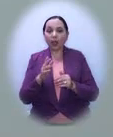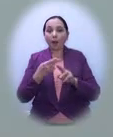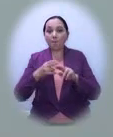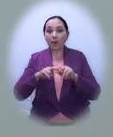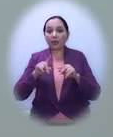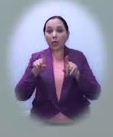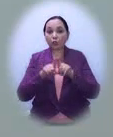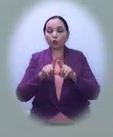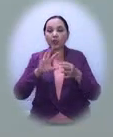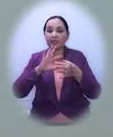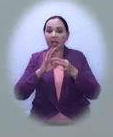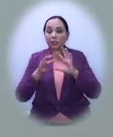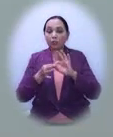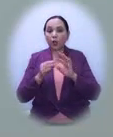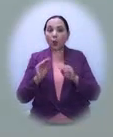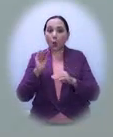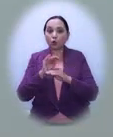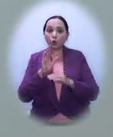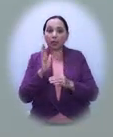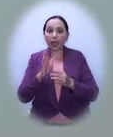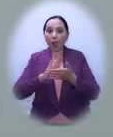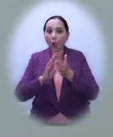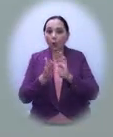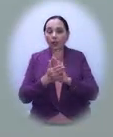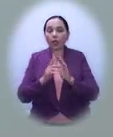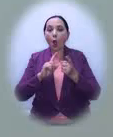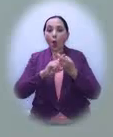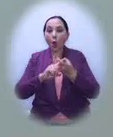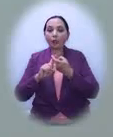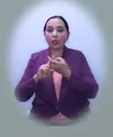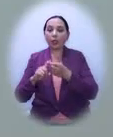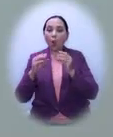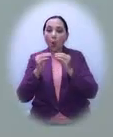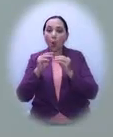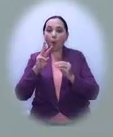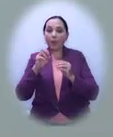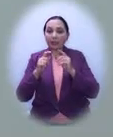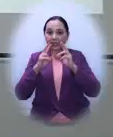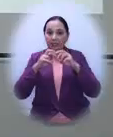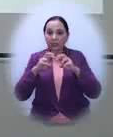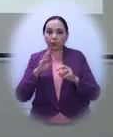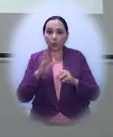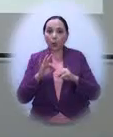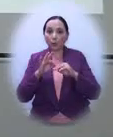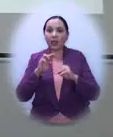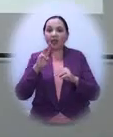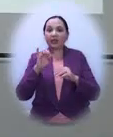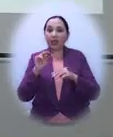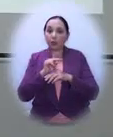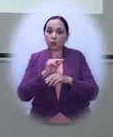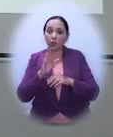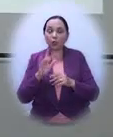shu zanjirni qo'shilgan holati kontaktlari 10 metrda tekshirib o'tiladi.